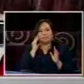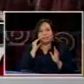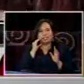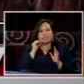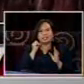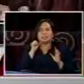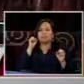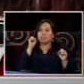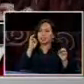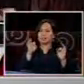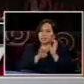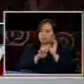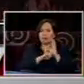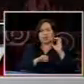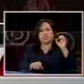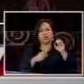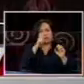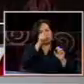Kapag nag-order ang Korte Suprema